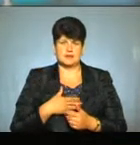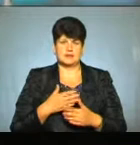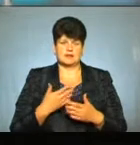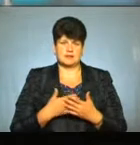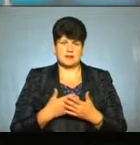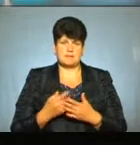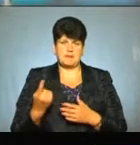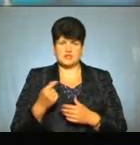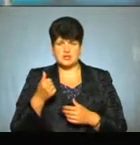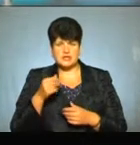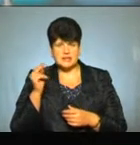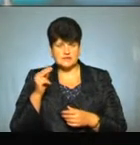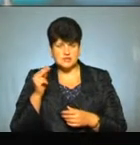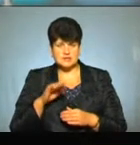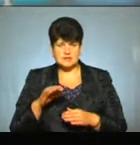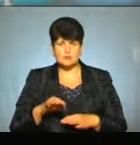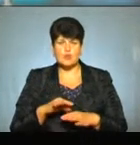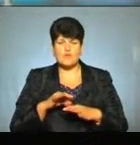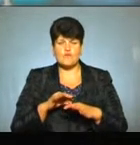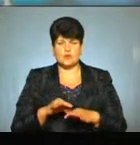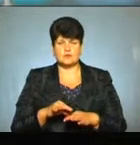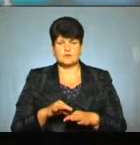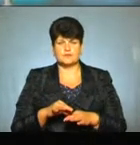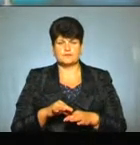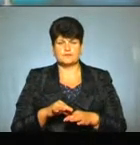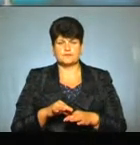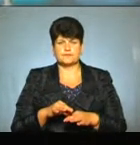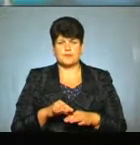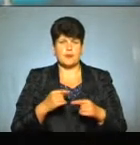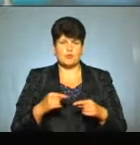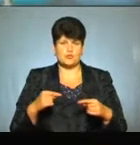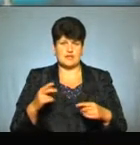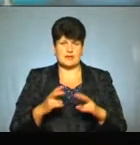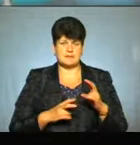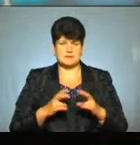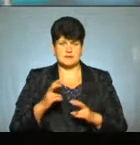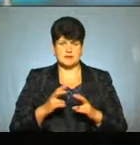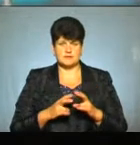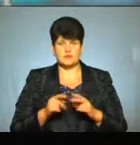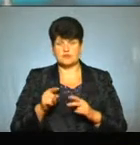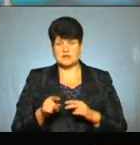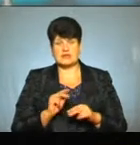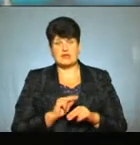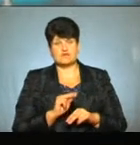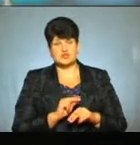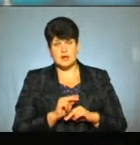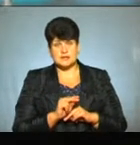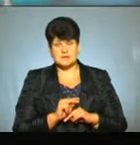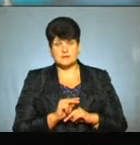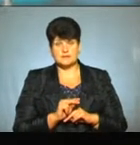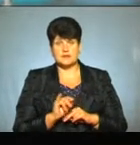наприклад, перший рік навчання учнів проводимо на будь-яке підприємство, вони навчаються